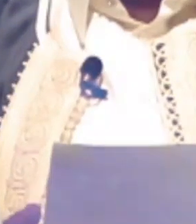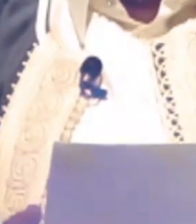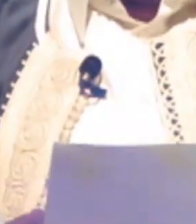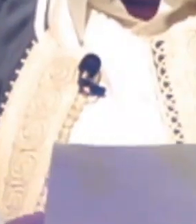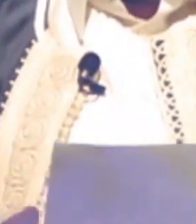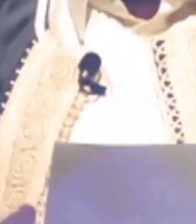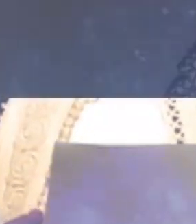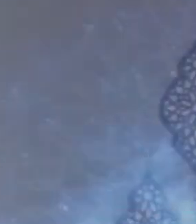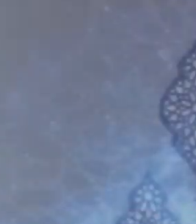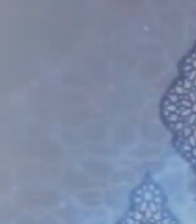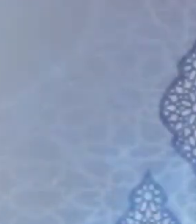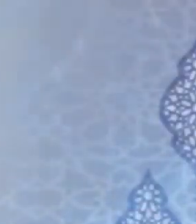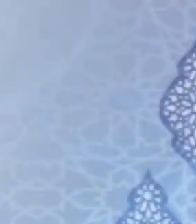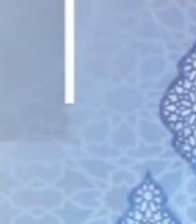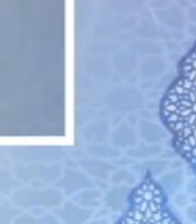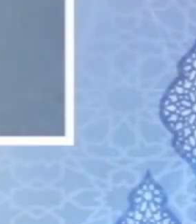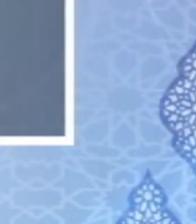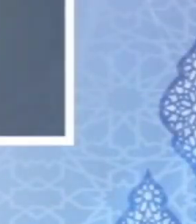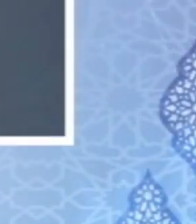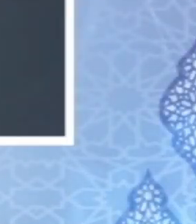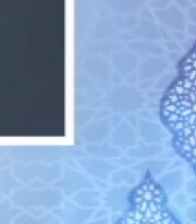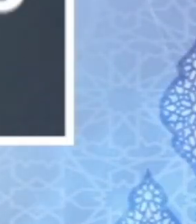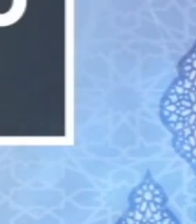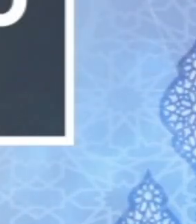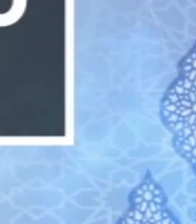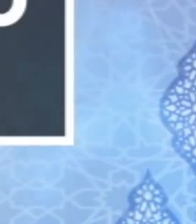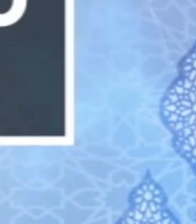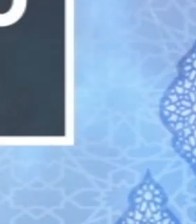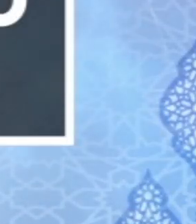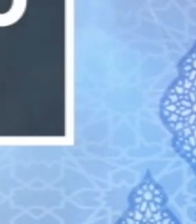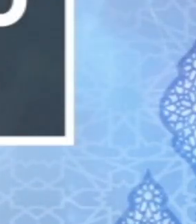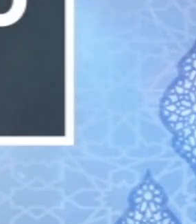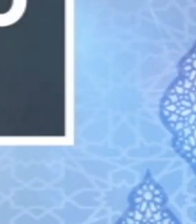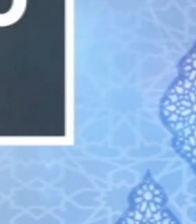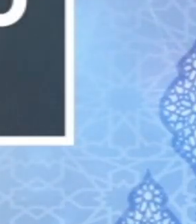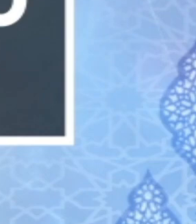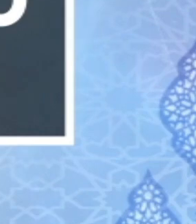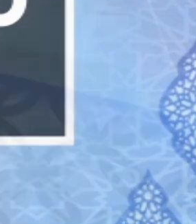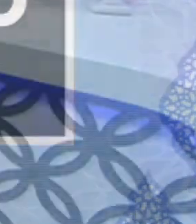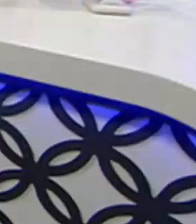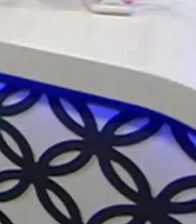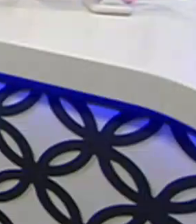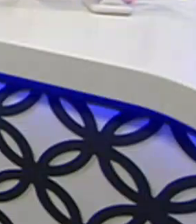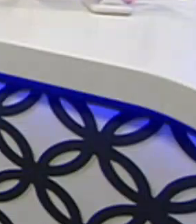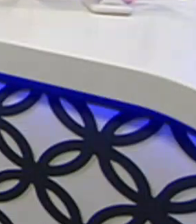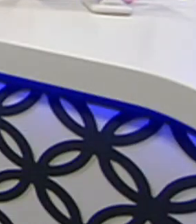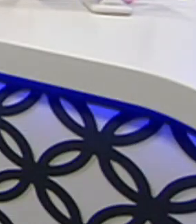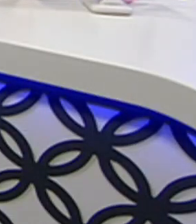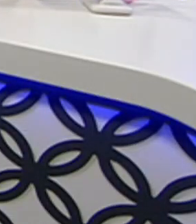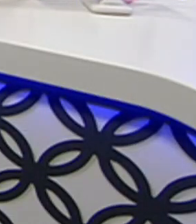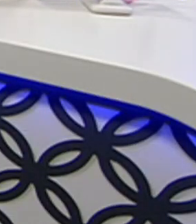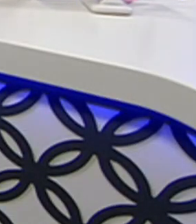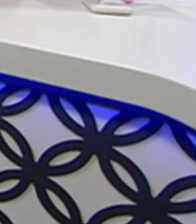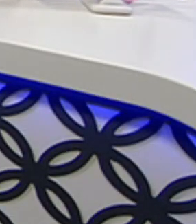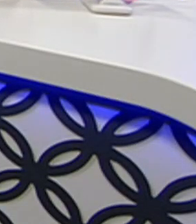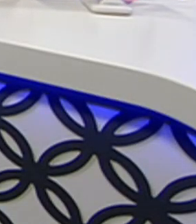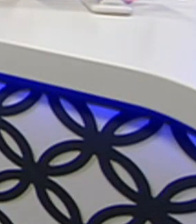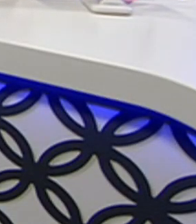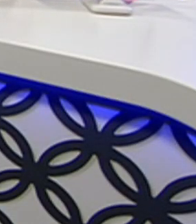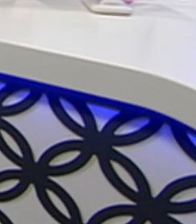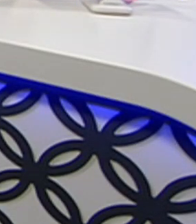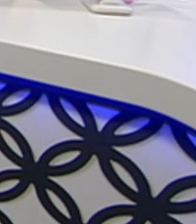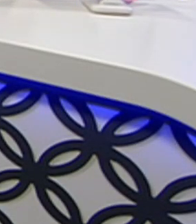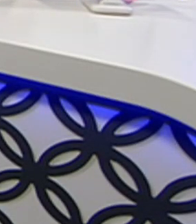إن أمر الناس شورى، فللإفتاء عندهم كنوز